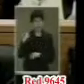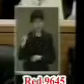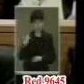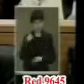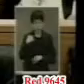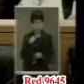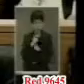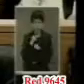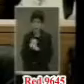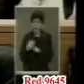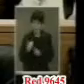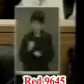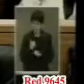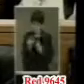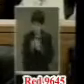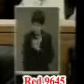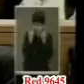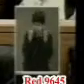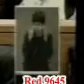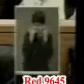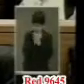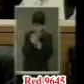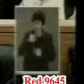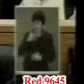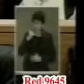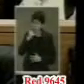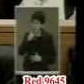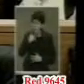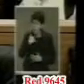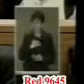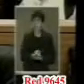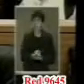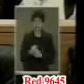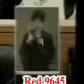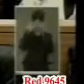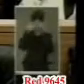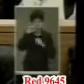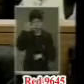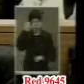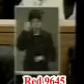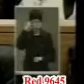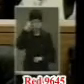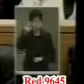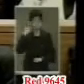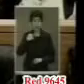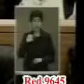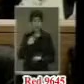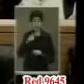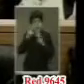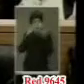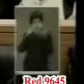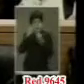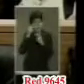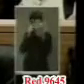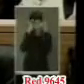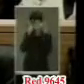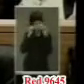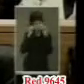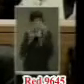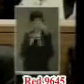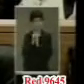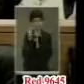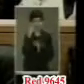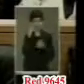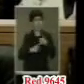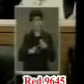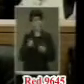นจะมีการเปลี่ยนตัวนายกรัฐมนตรีพันธมิตรเชื่อทันทีเลยครับพันธมิตรบอกว่านายกรัฐมนตรีลาออก